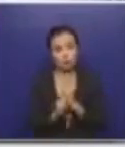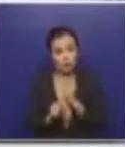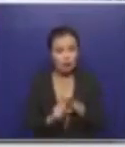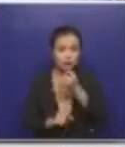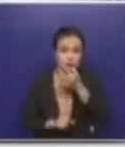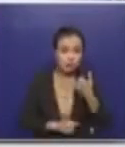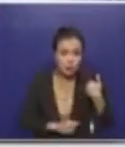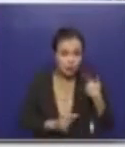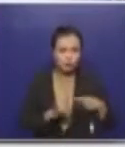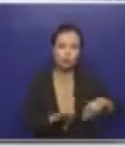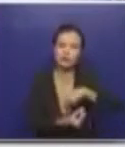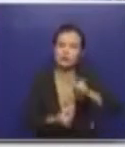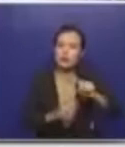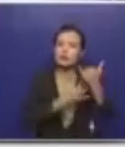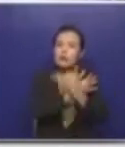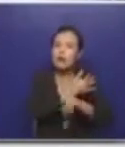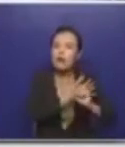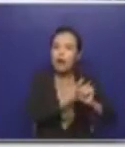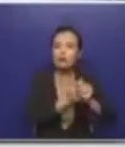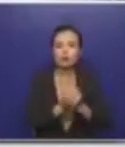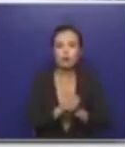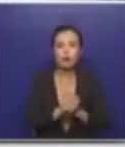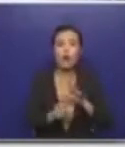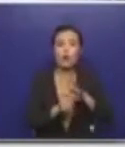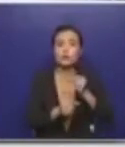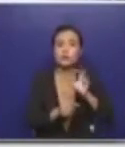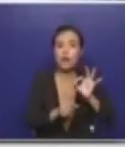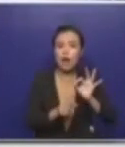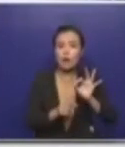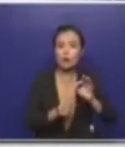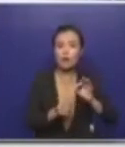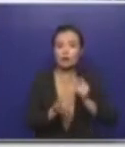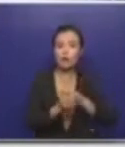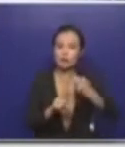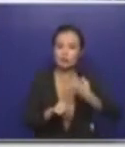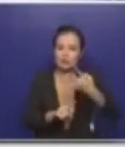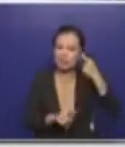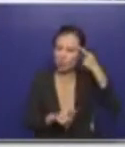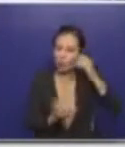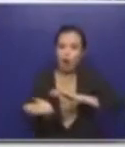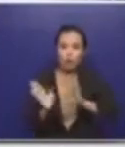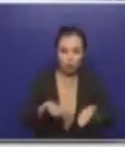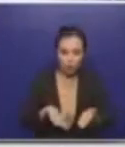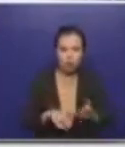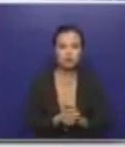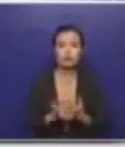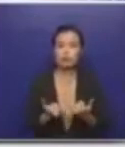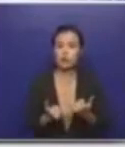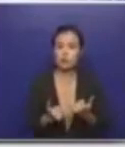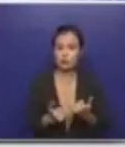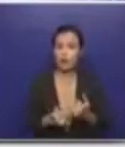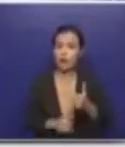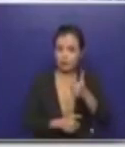ศรษฐกิจต่างชาติเนี่ยถ้าไม่มีโควิดผมว่ารัฐบาลนี้เนี่ยมีอันเป็นไปตั้งแต่เดือนเมษาแล้วครับแต่ตอนนี้ยังไม่สายถ้าท่